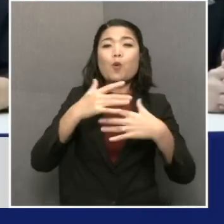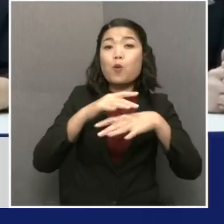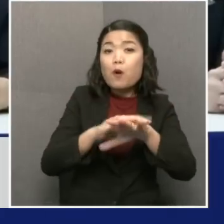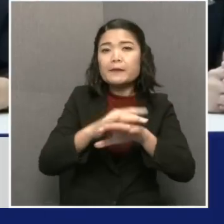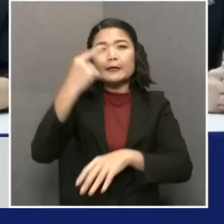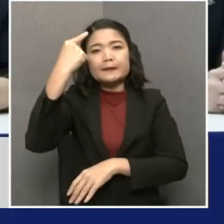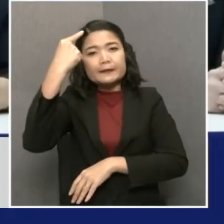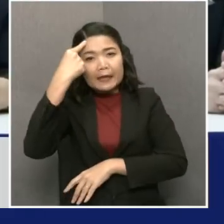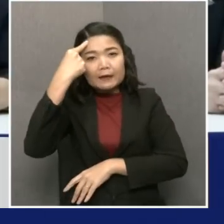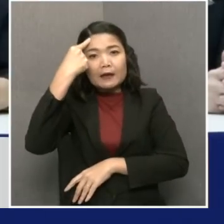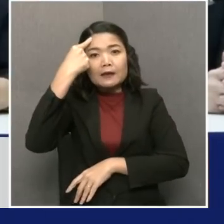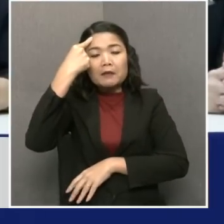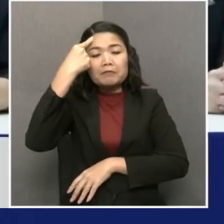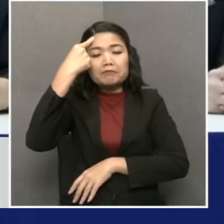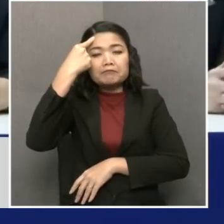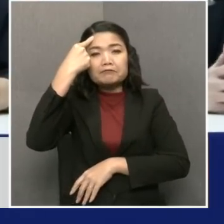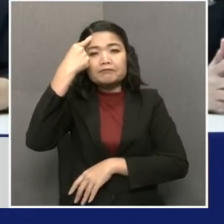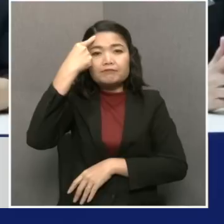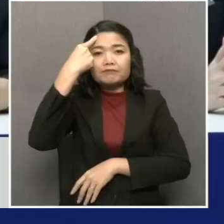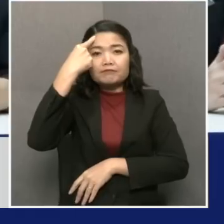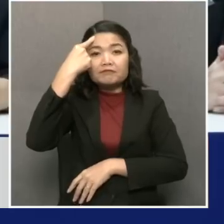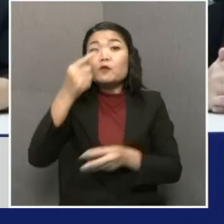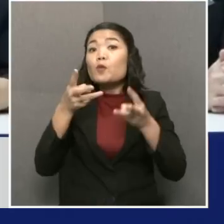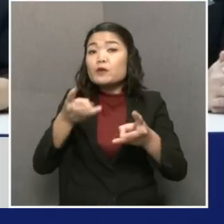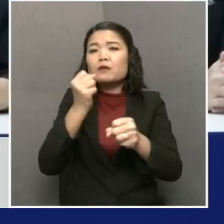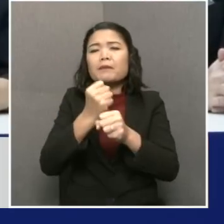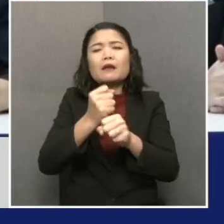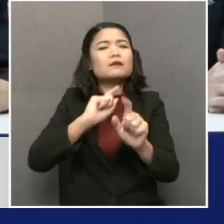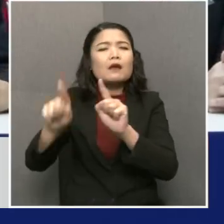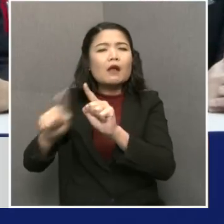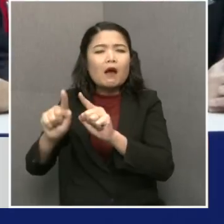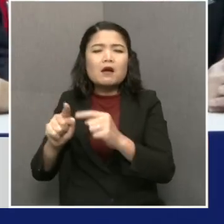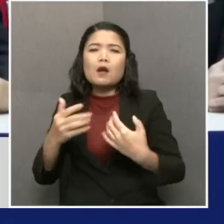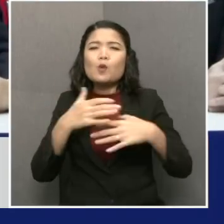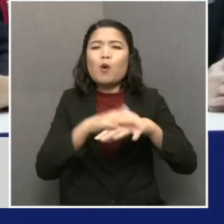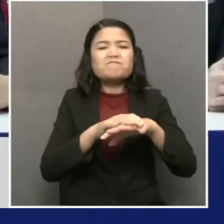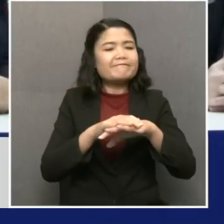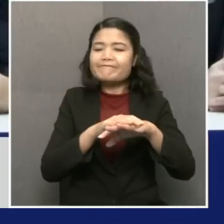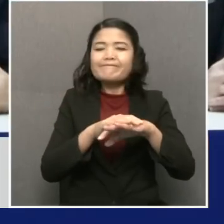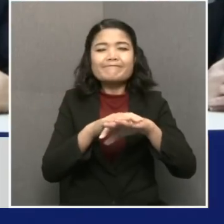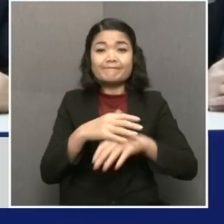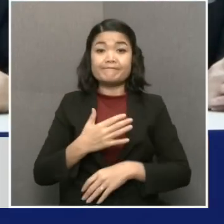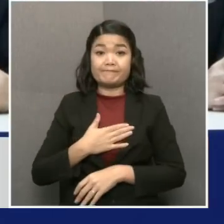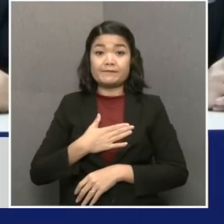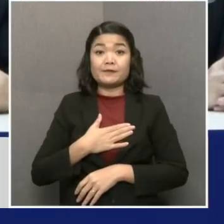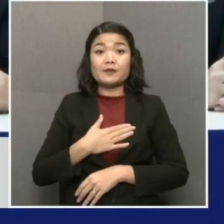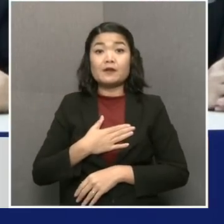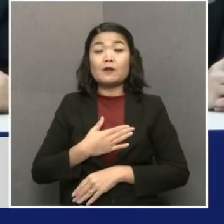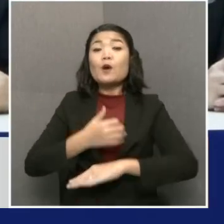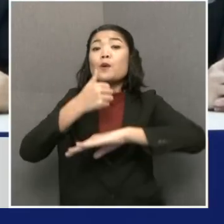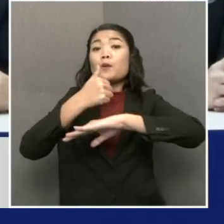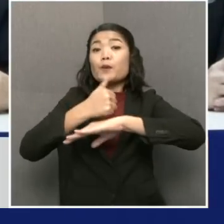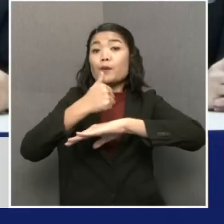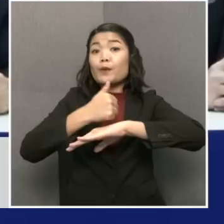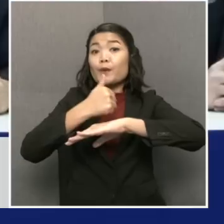คิดในเรื่องของวิธีการทำงานนะครับเราก็ได้กราบเรียนท่านหัวหน้าโ